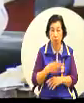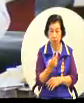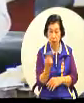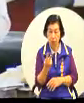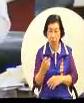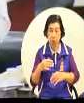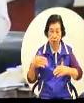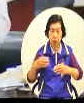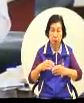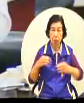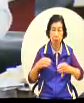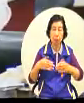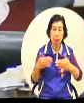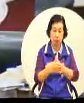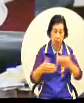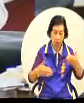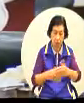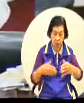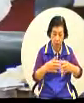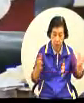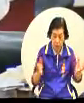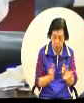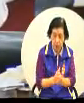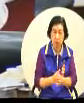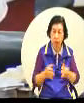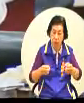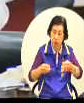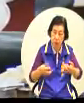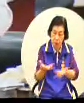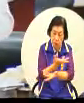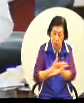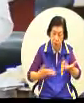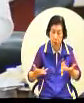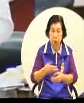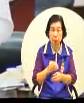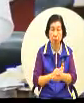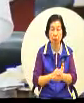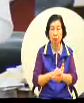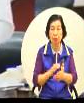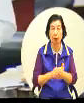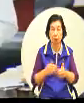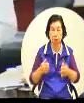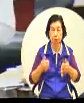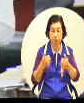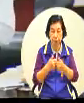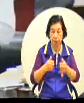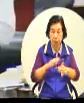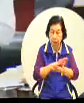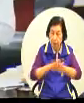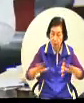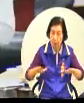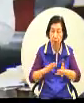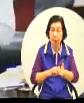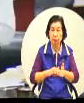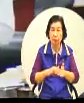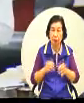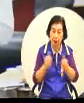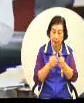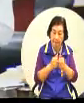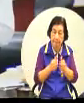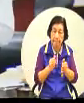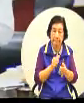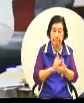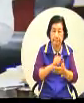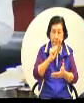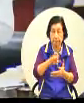的公路局有一个协调，在道安汇报的时候能够建议中央交通